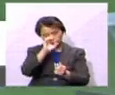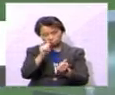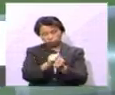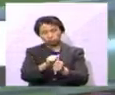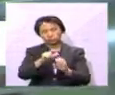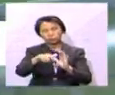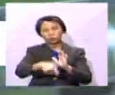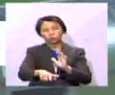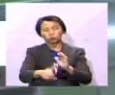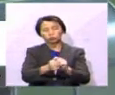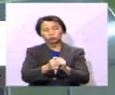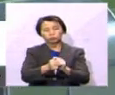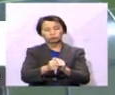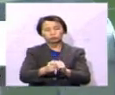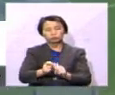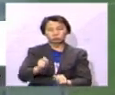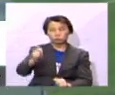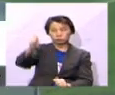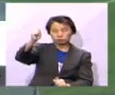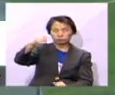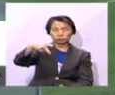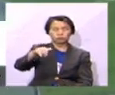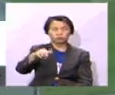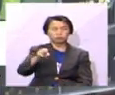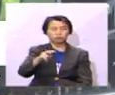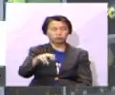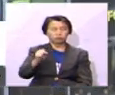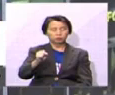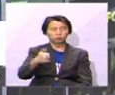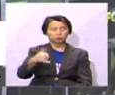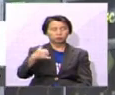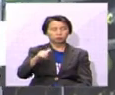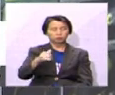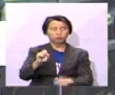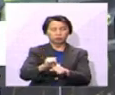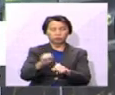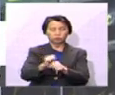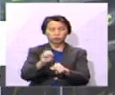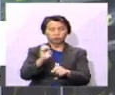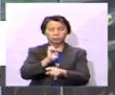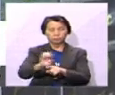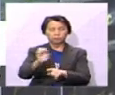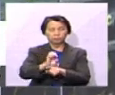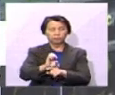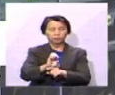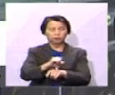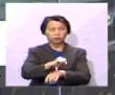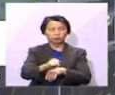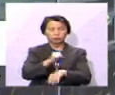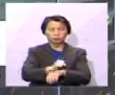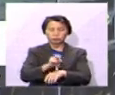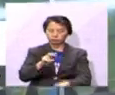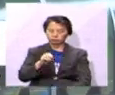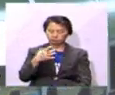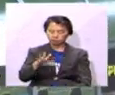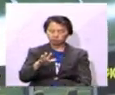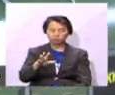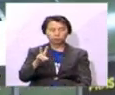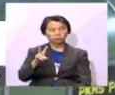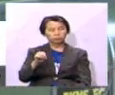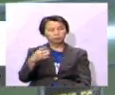Lumut apabila penyerang tinggi lampai PKNS FC juga pemenang kasut emas Liga Singapura tahun 2015 dan